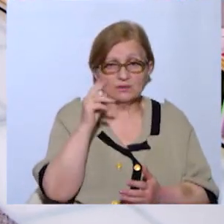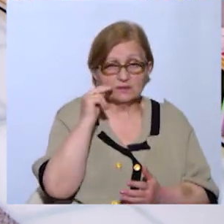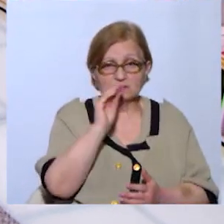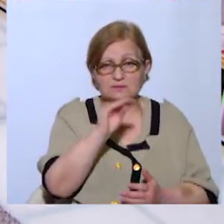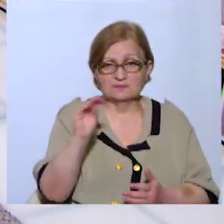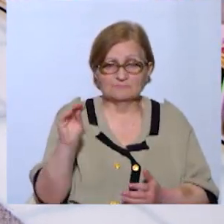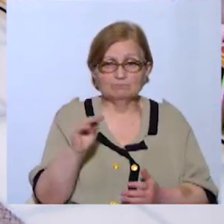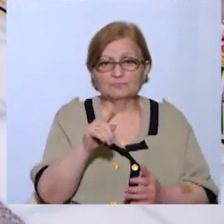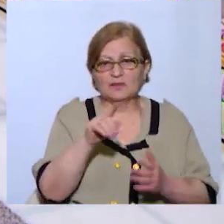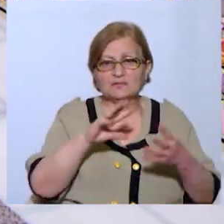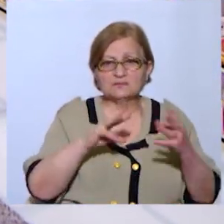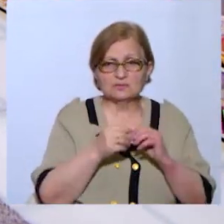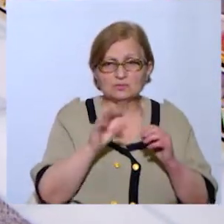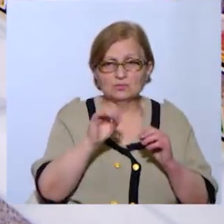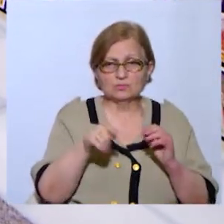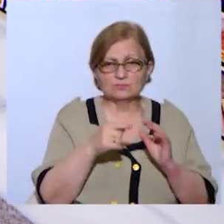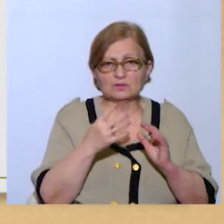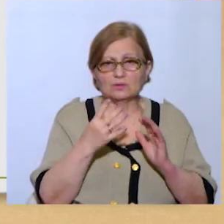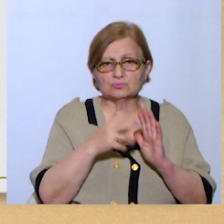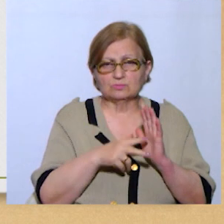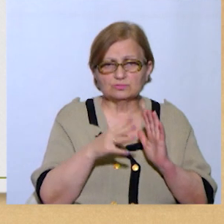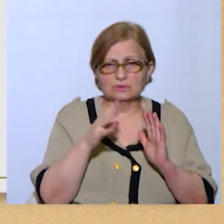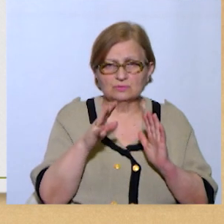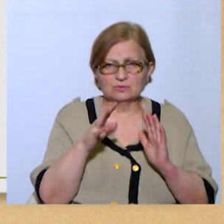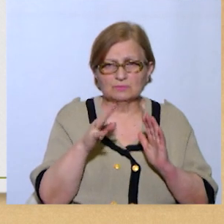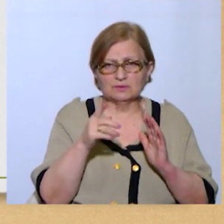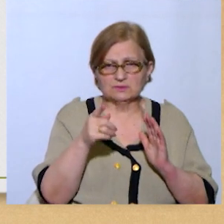საშუალო 0.95 მიასედის ტოლია, მედიანა